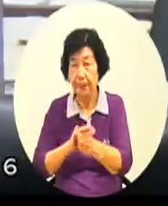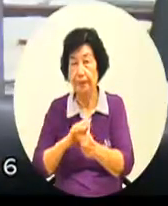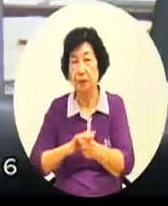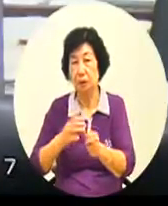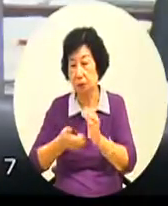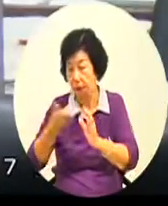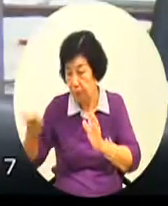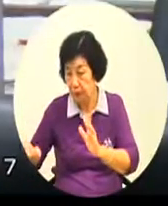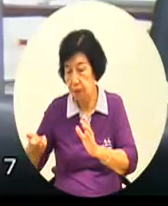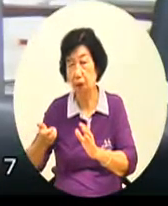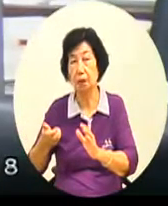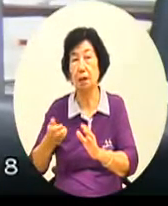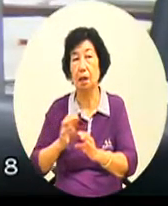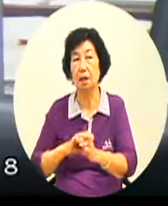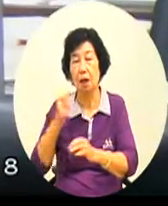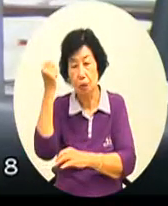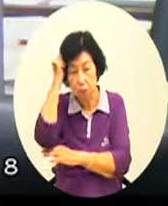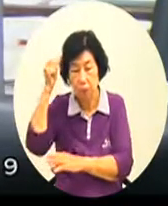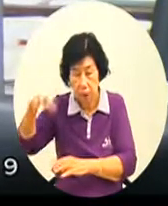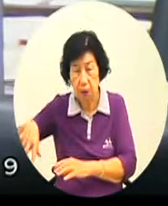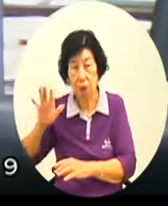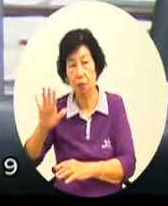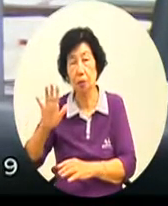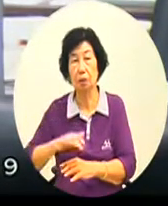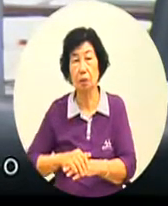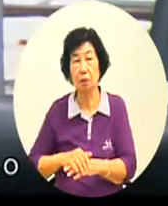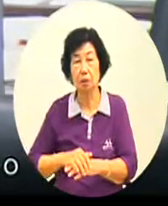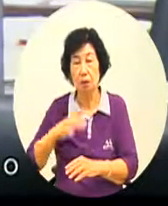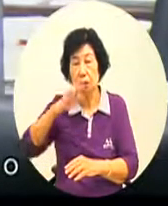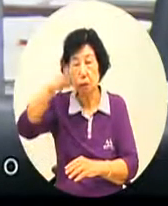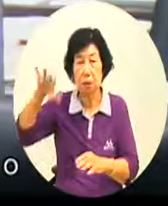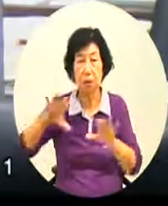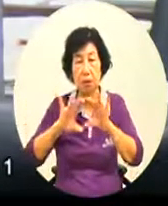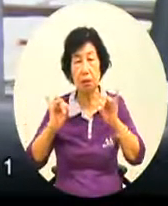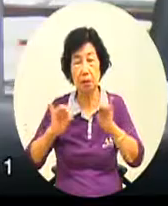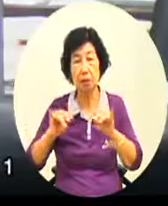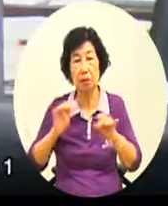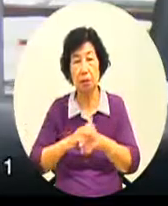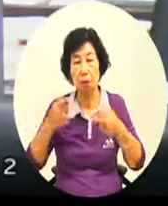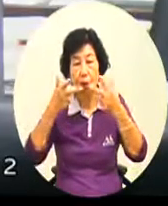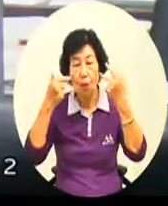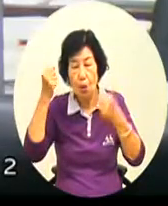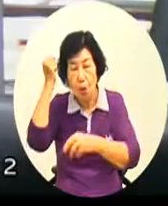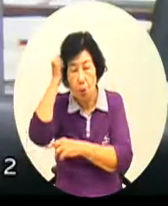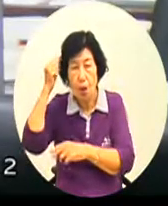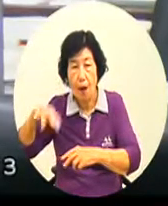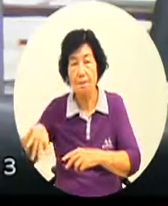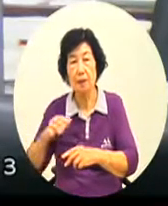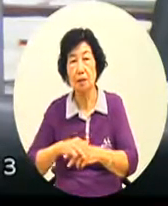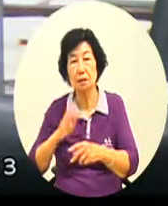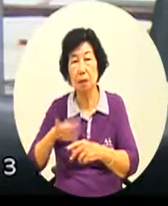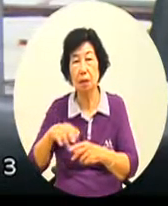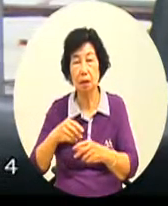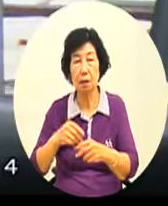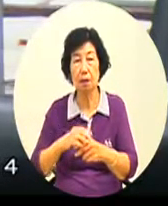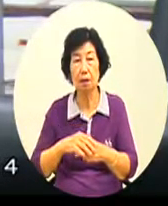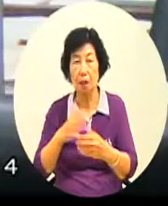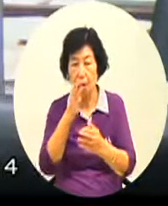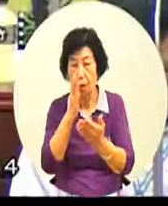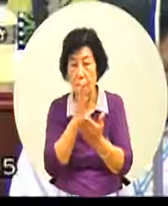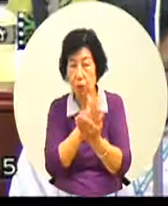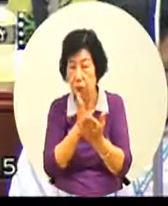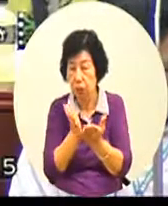了哈，就说他们跟在山地里头的原住民所呈现的条件有什么不同的地方？ 我想